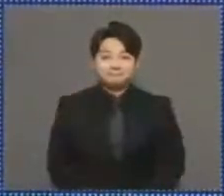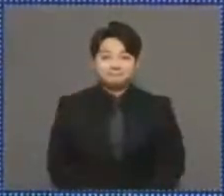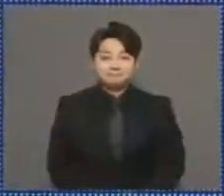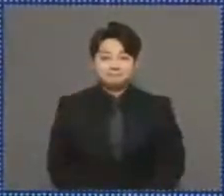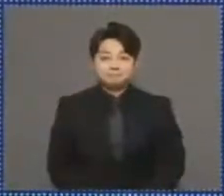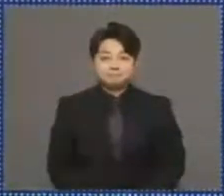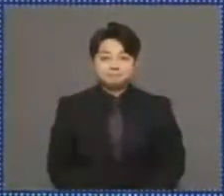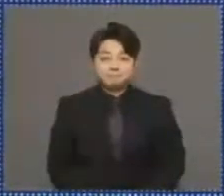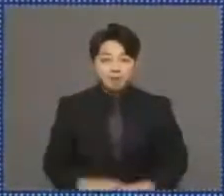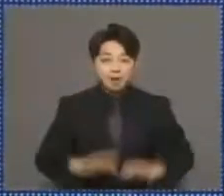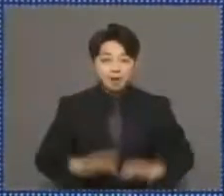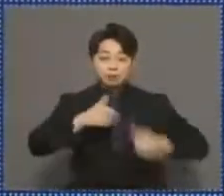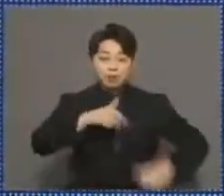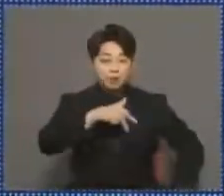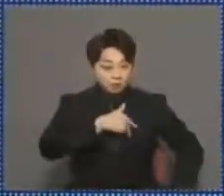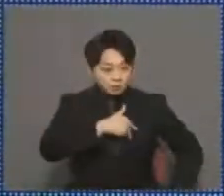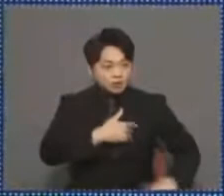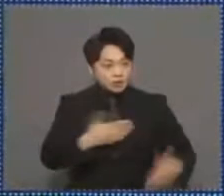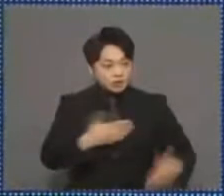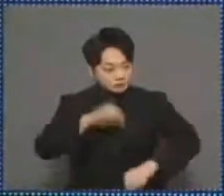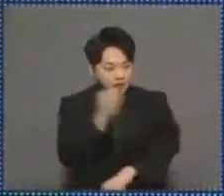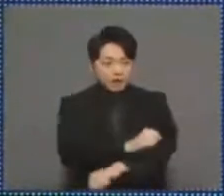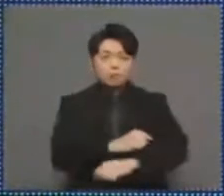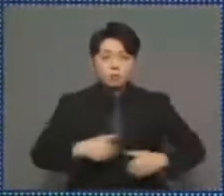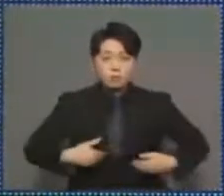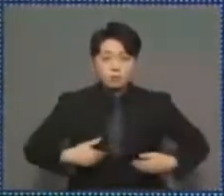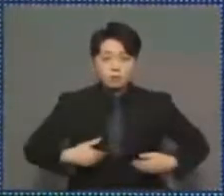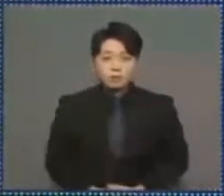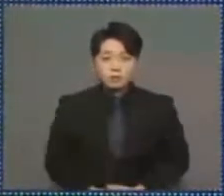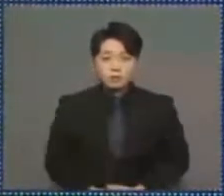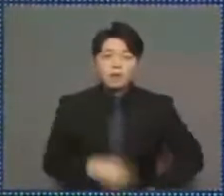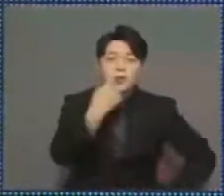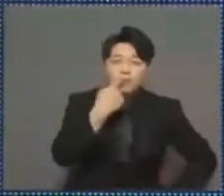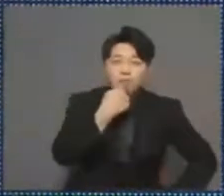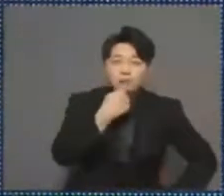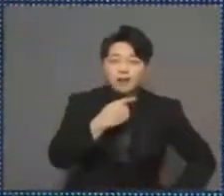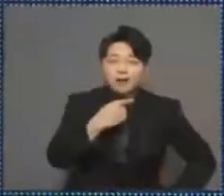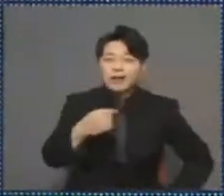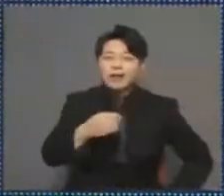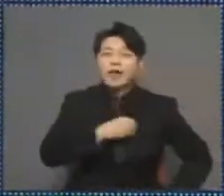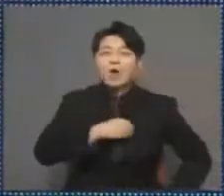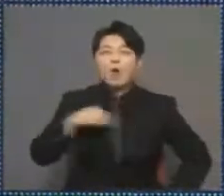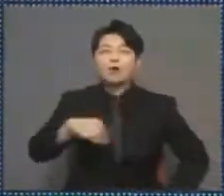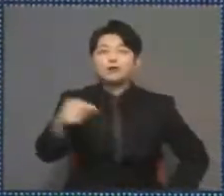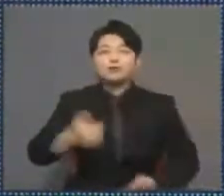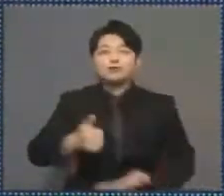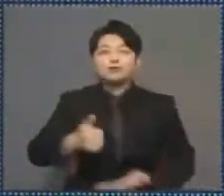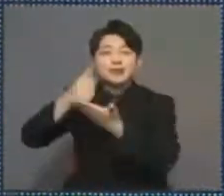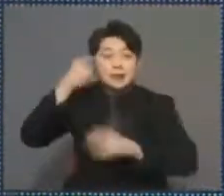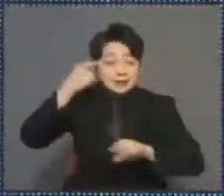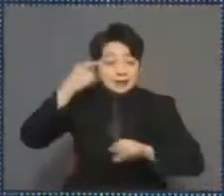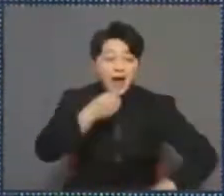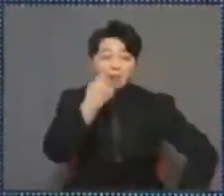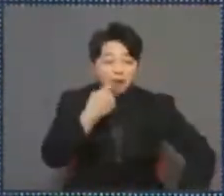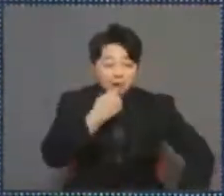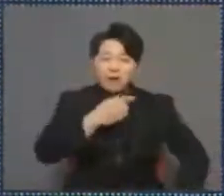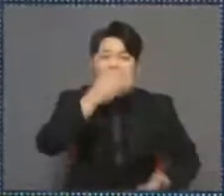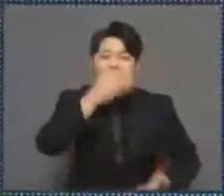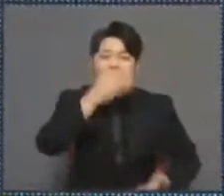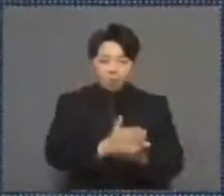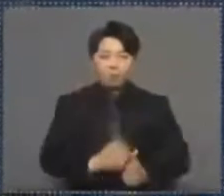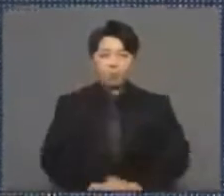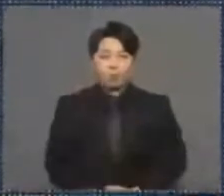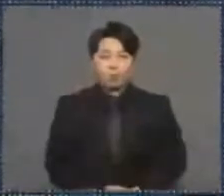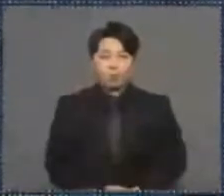우리 국회의원들이 잘해야 됩니다. 말로만 당원이 민주당의 주인이라고 얘기할 것이